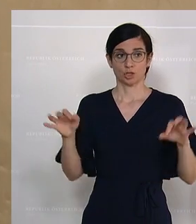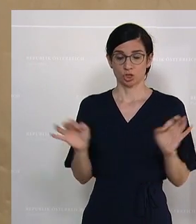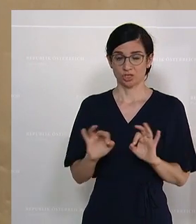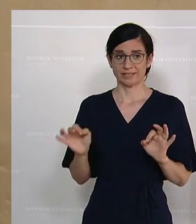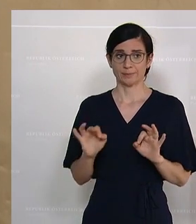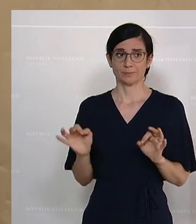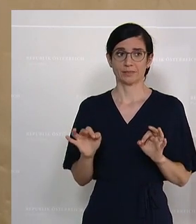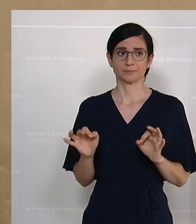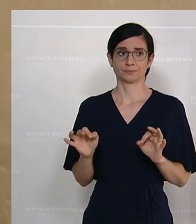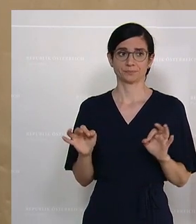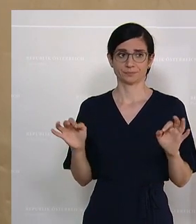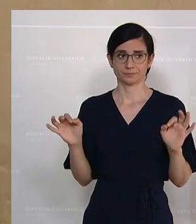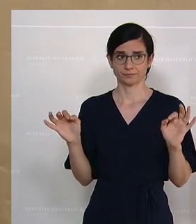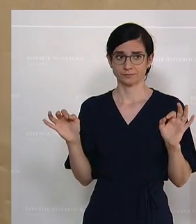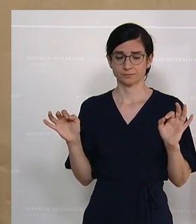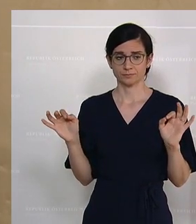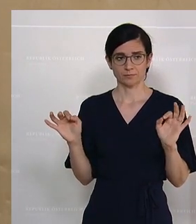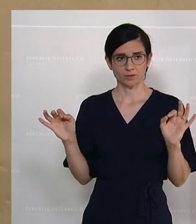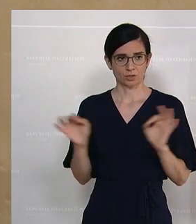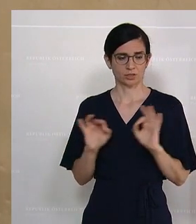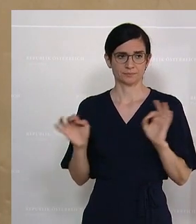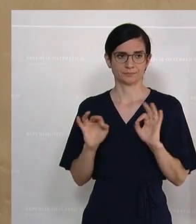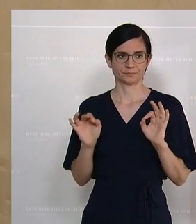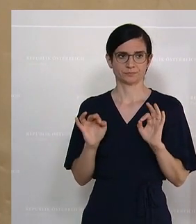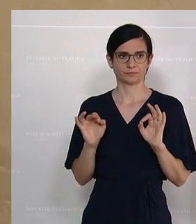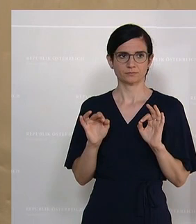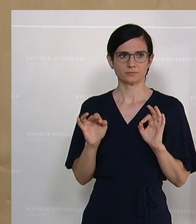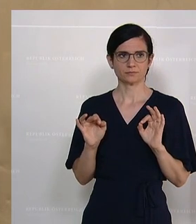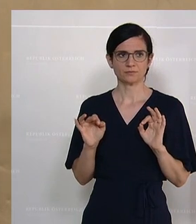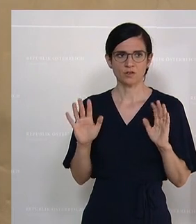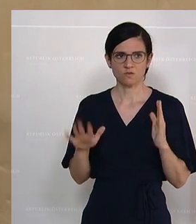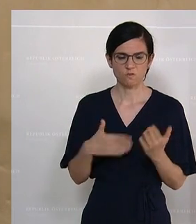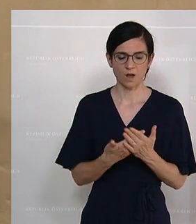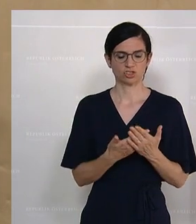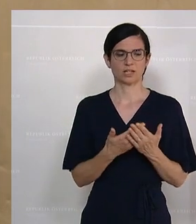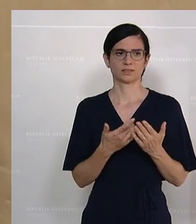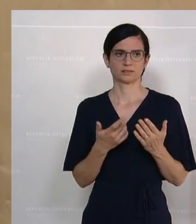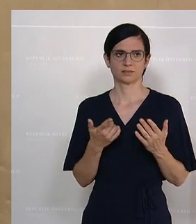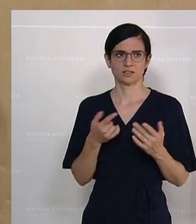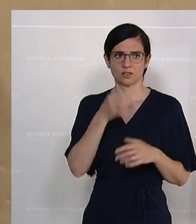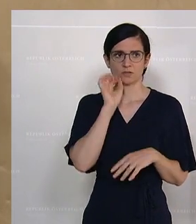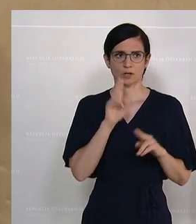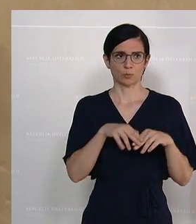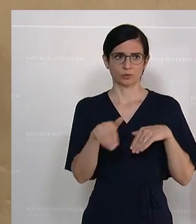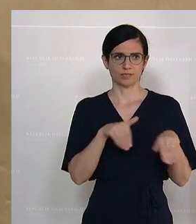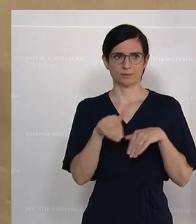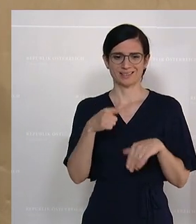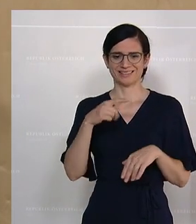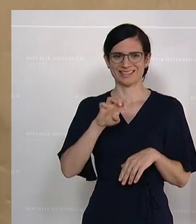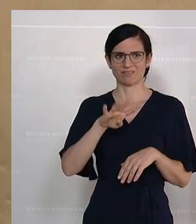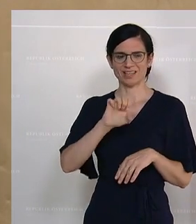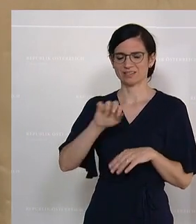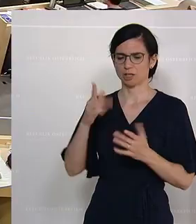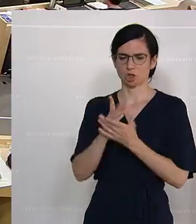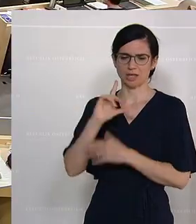wirklich der schlimme die vorschläge jetzt noch auf die vorschläge ein die frau bundesminister gewesen lässt leider nicht mehr